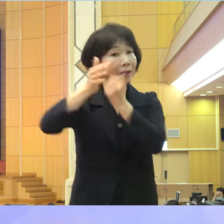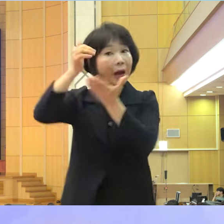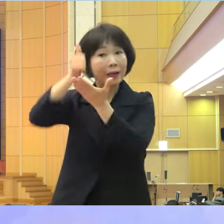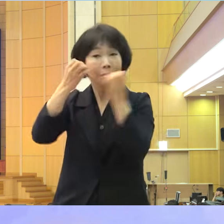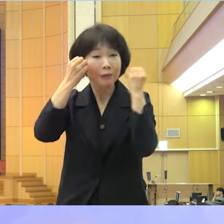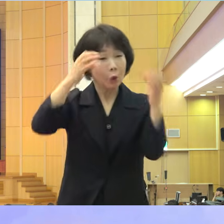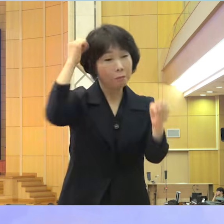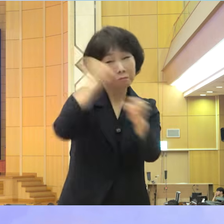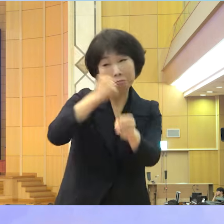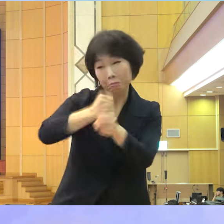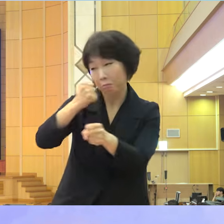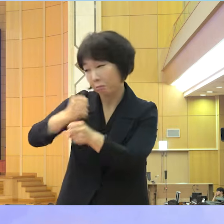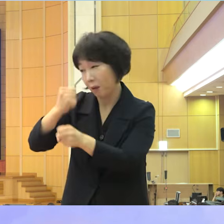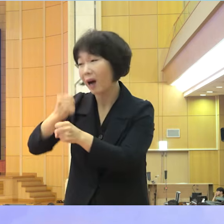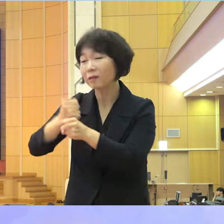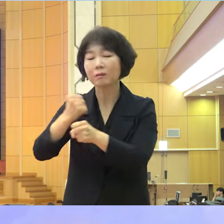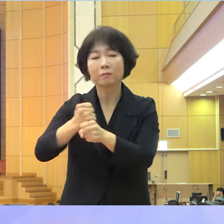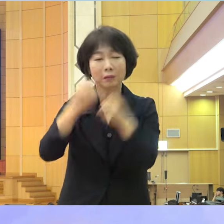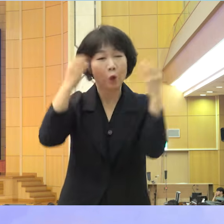하나님이 창조한